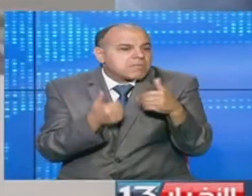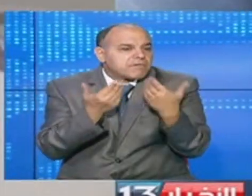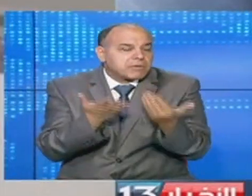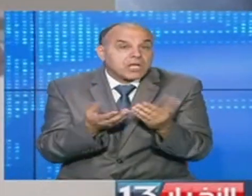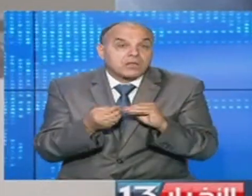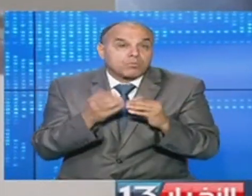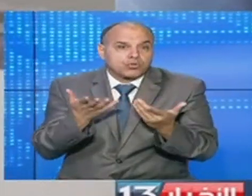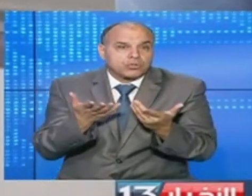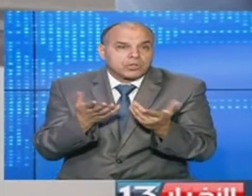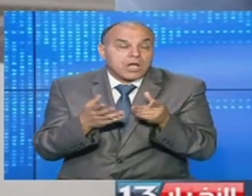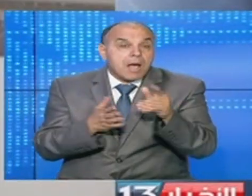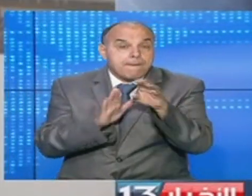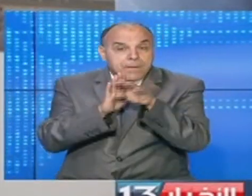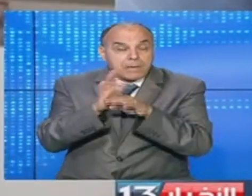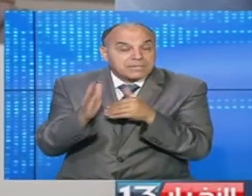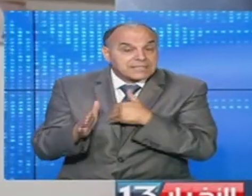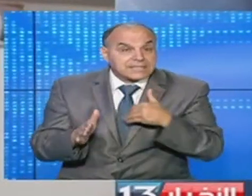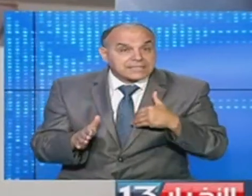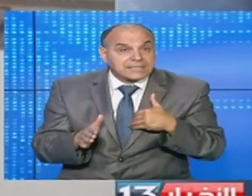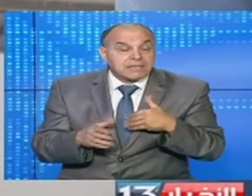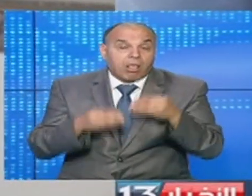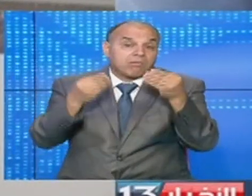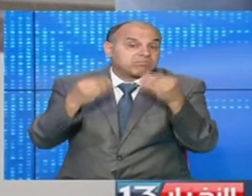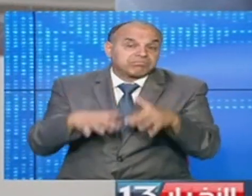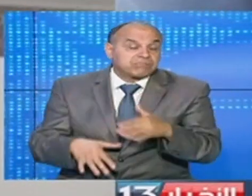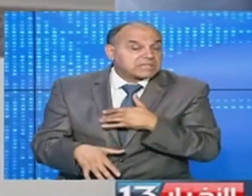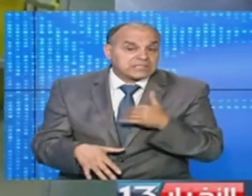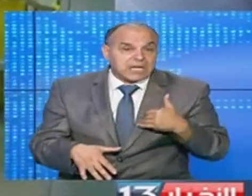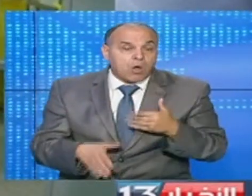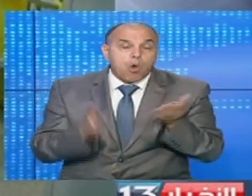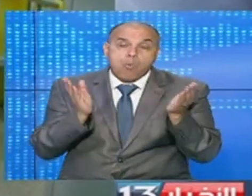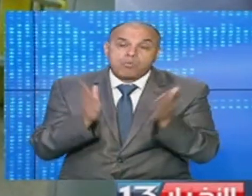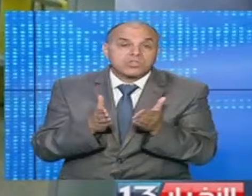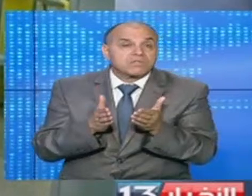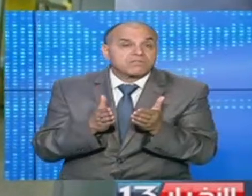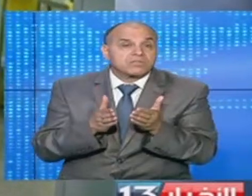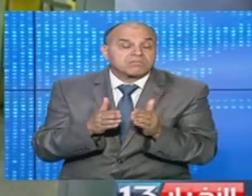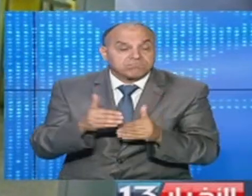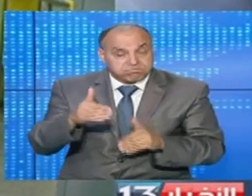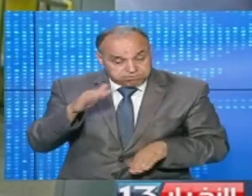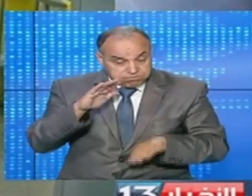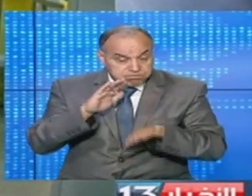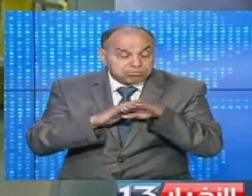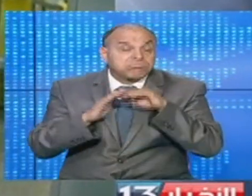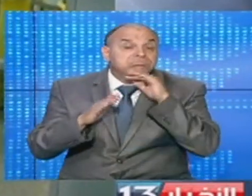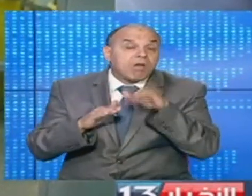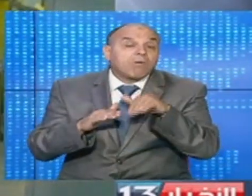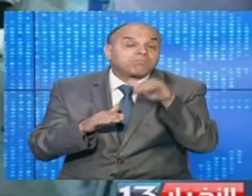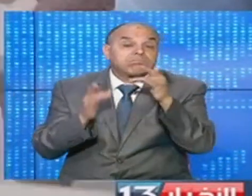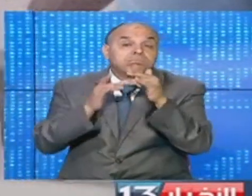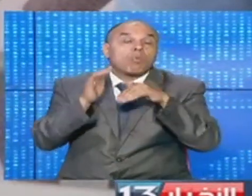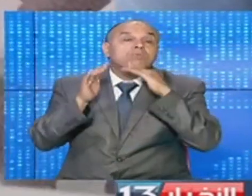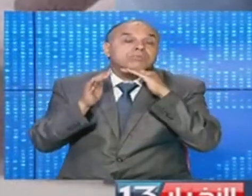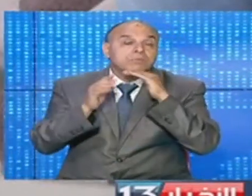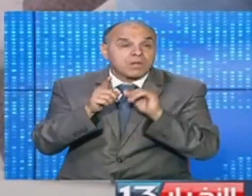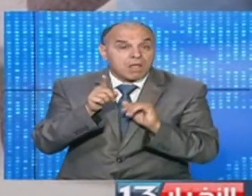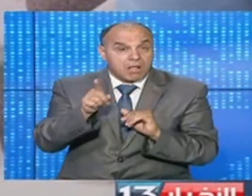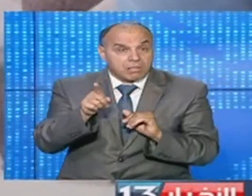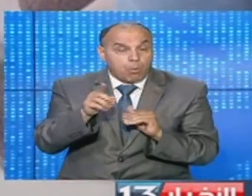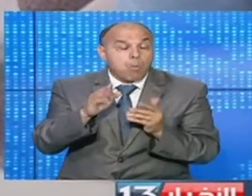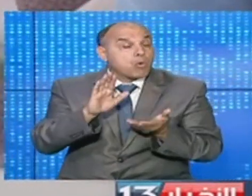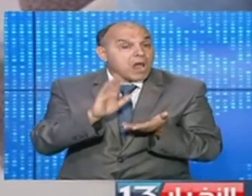امام منظومه صحيه منهكه ومستشفى جهه قارب طاقه استيعابها القسوه او